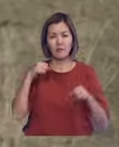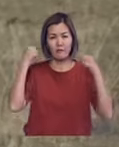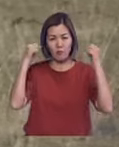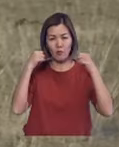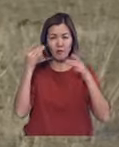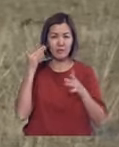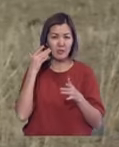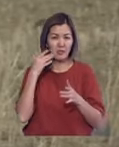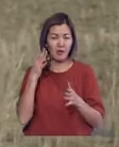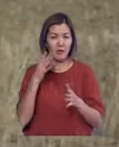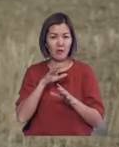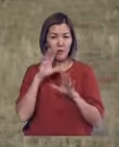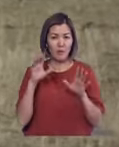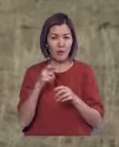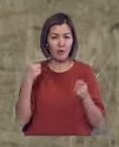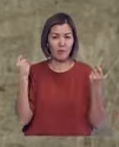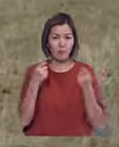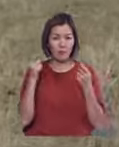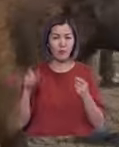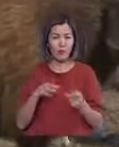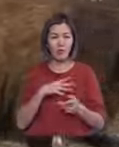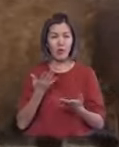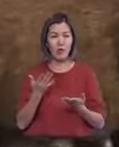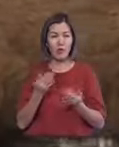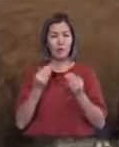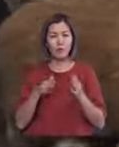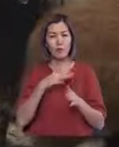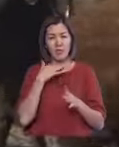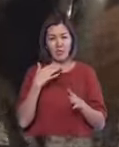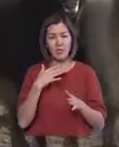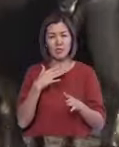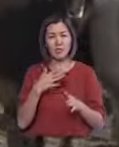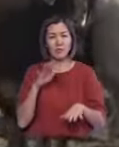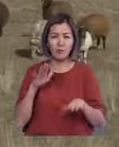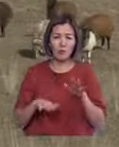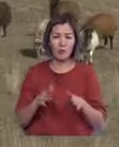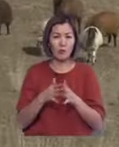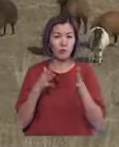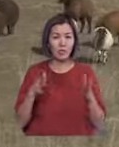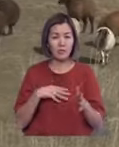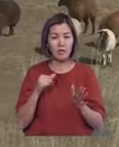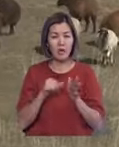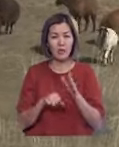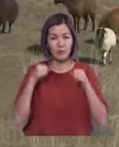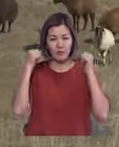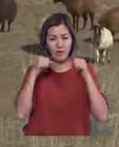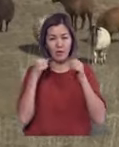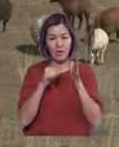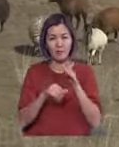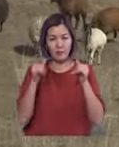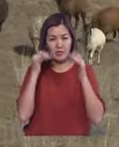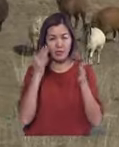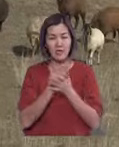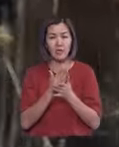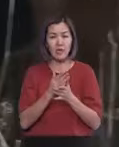гисар тұқымын бағып келеді. Еті мол, өсімі жақсы дейді. Бүгінгі төліде осы тұқымнан тарап отыр. 60 бас ұсақ малдары мен 60 бас ірі қара